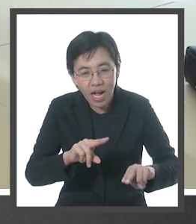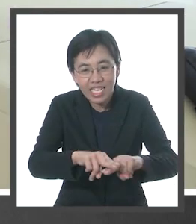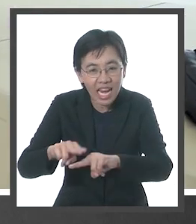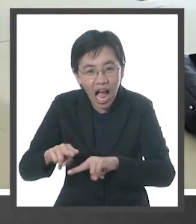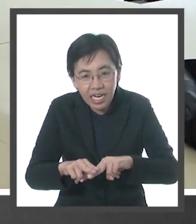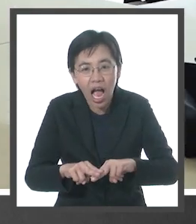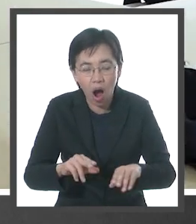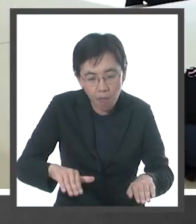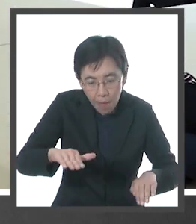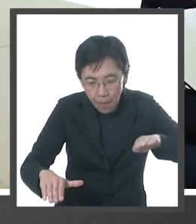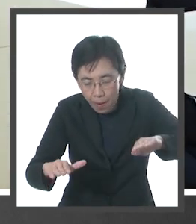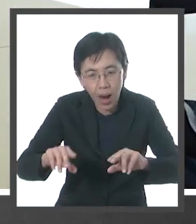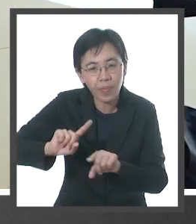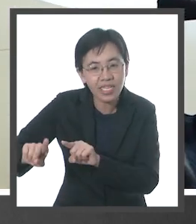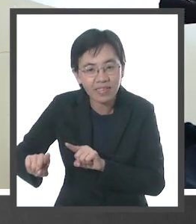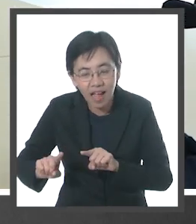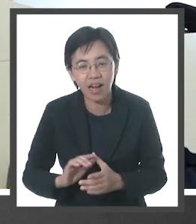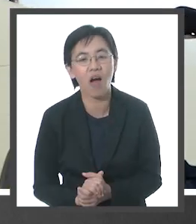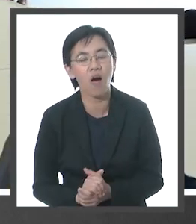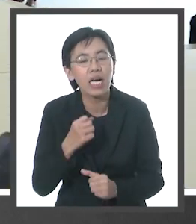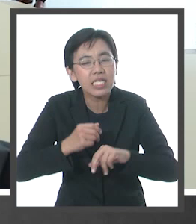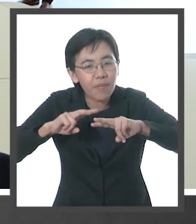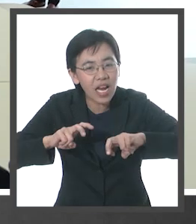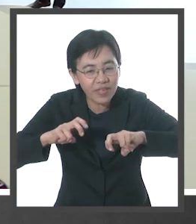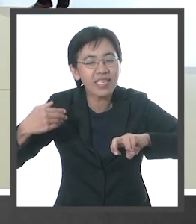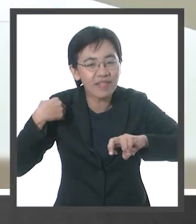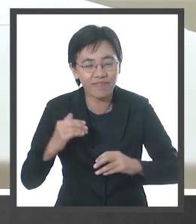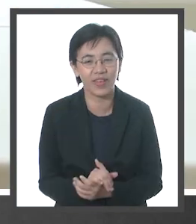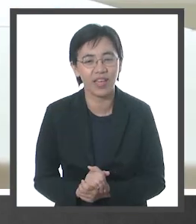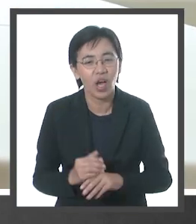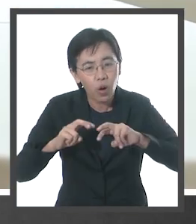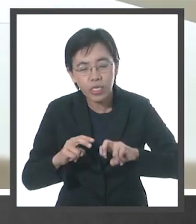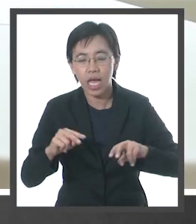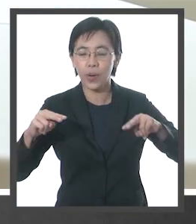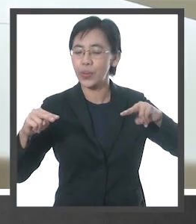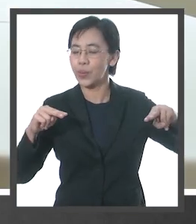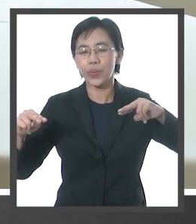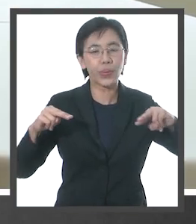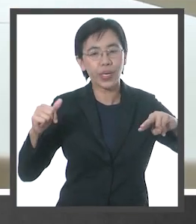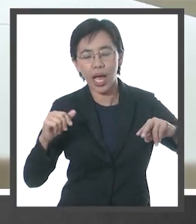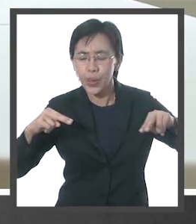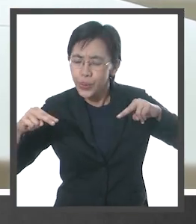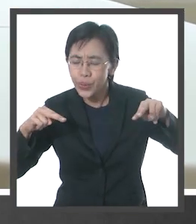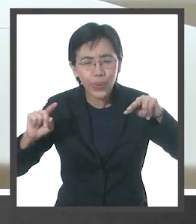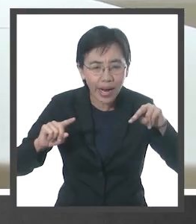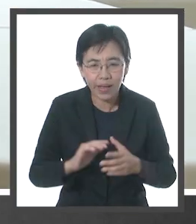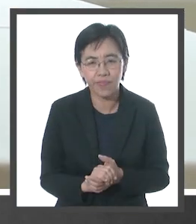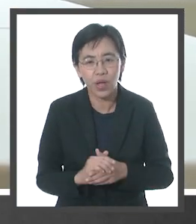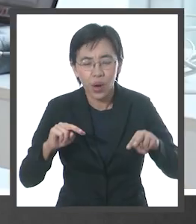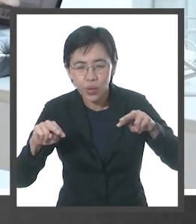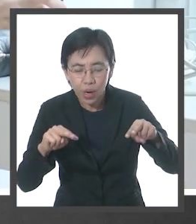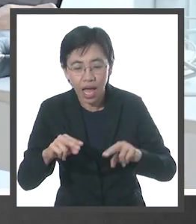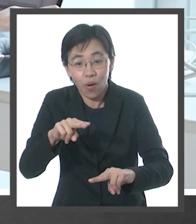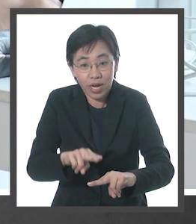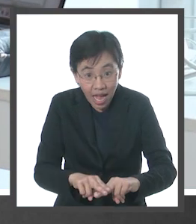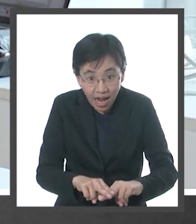ที่มีหลายระดับแบบนี้เนี่ยจริงๆมันเป็นส่วนหนึ่งของงานวิจัยเช่นกันนะคะก็เอาไว้สังเกตการดูว่าเวลาเขานั่งหนึ่งค